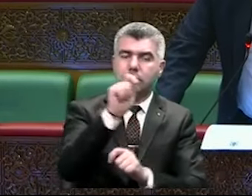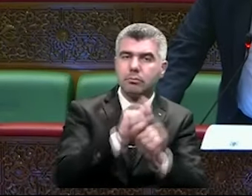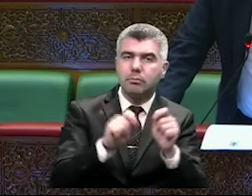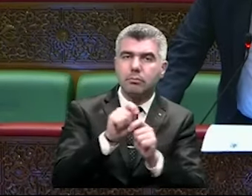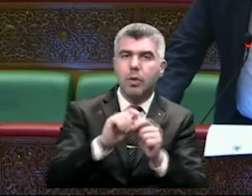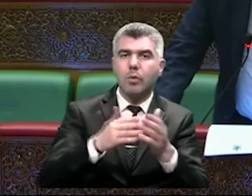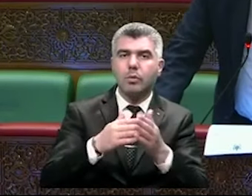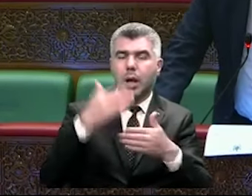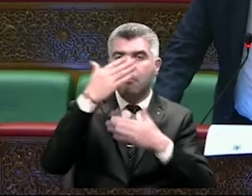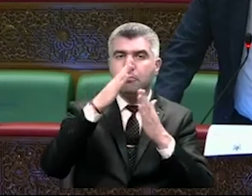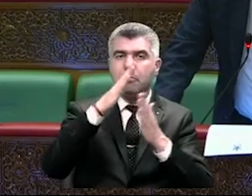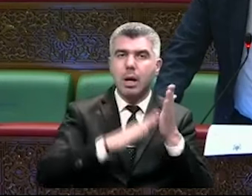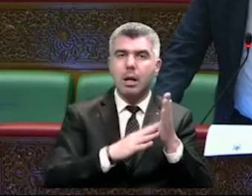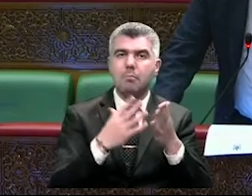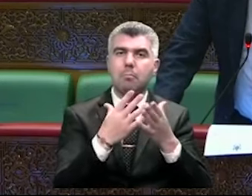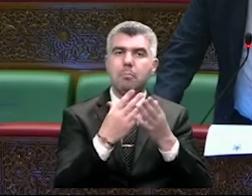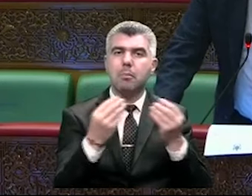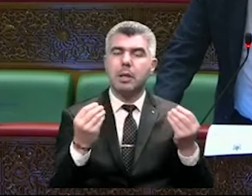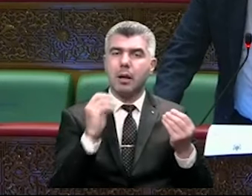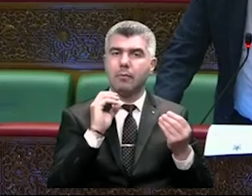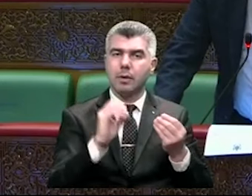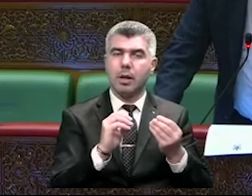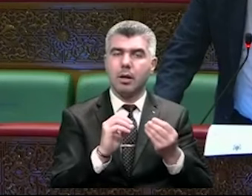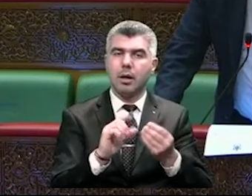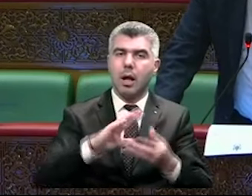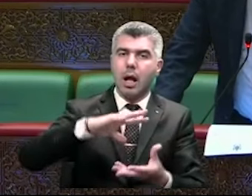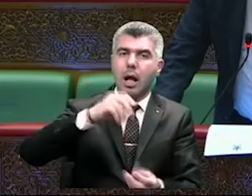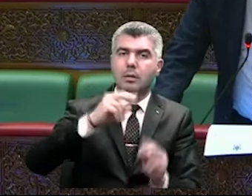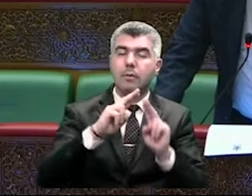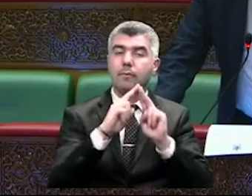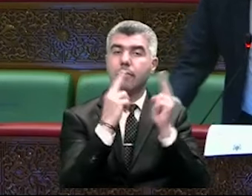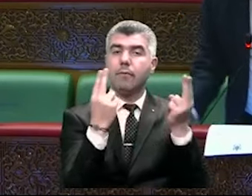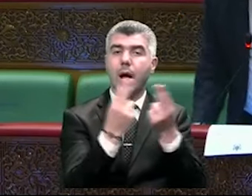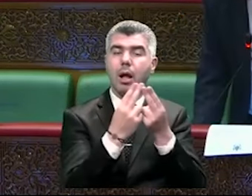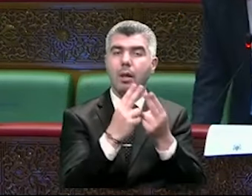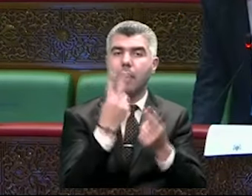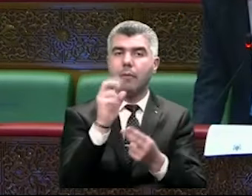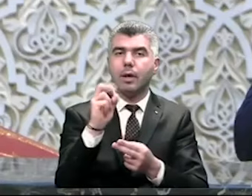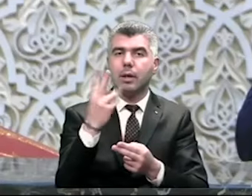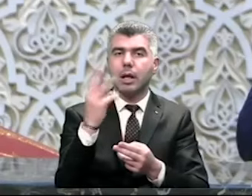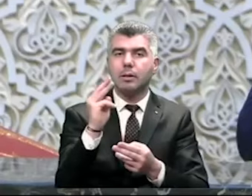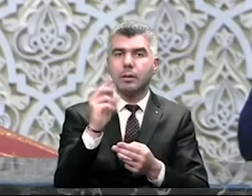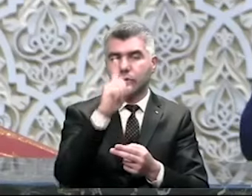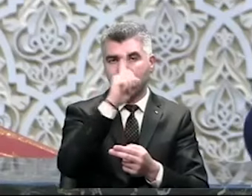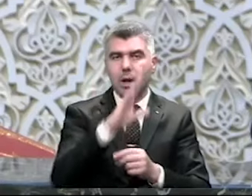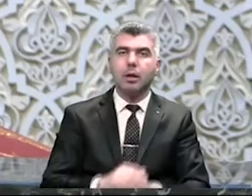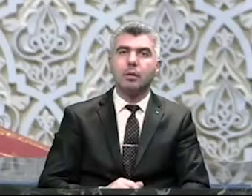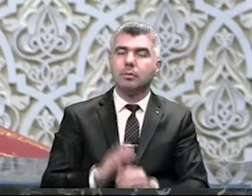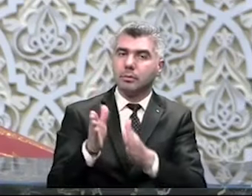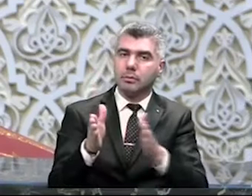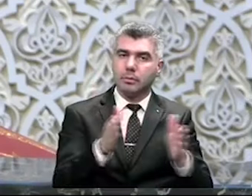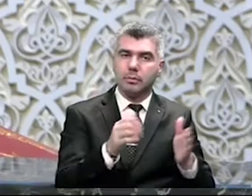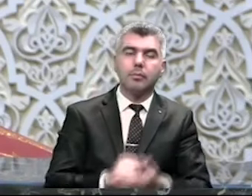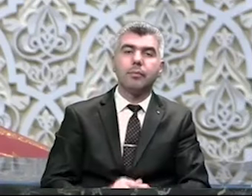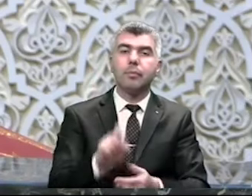احتضان بلادنا لمجموعه من التظاهرات على راسها كاس العالم سنه 2030 ان شاء الله شكرا شكرا السيد الرئيس المحترم